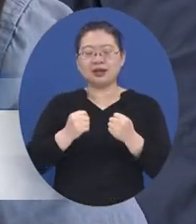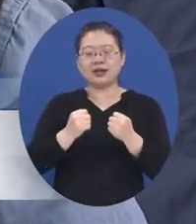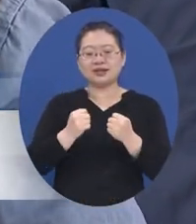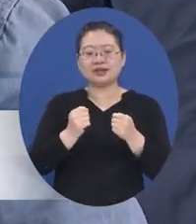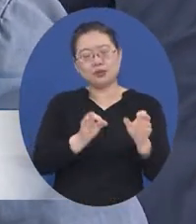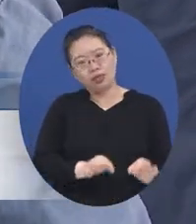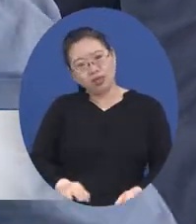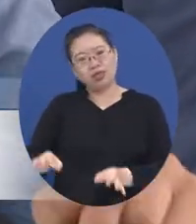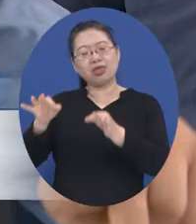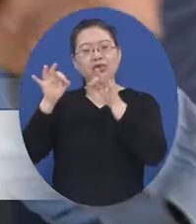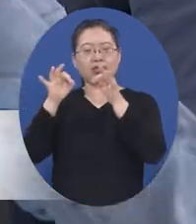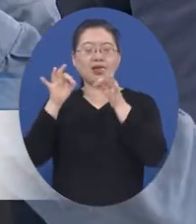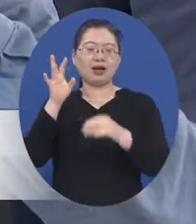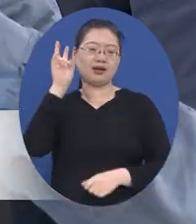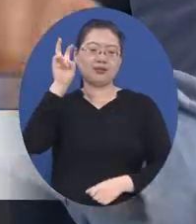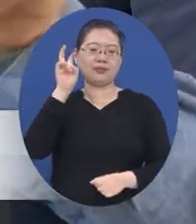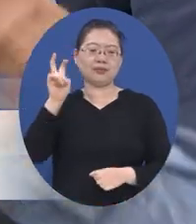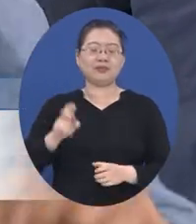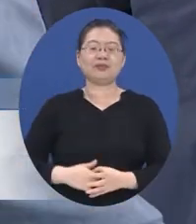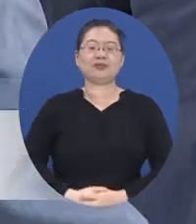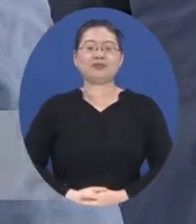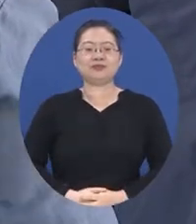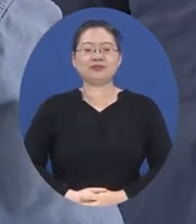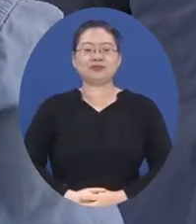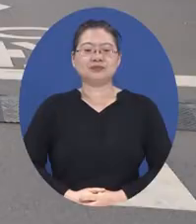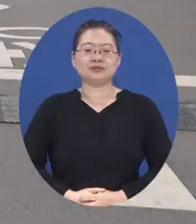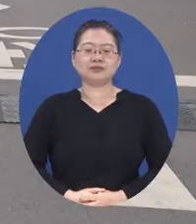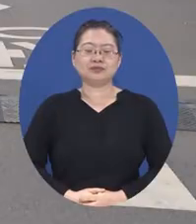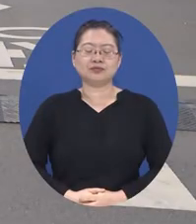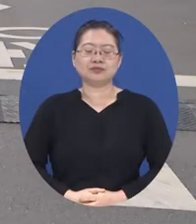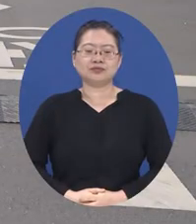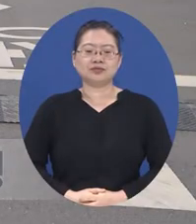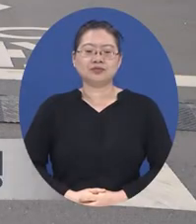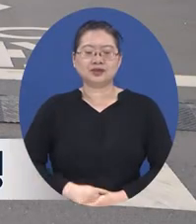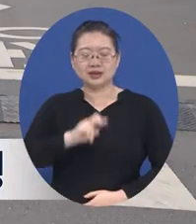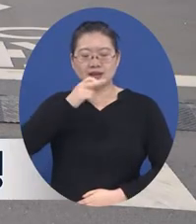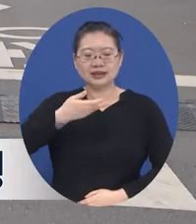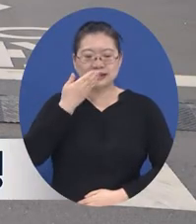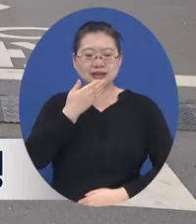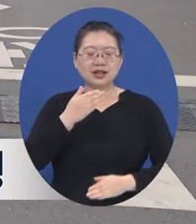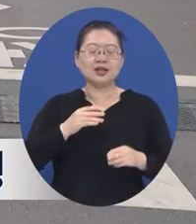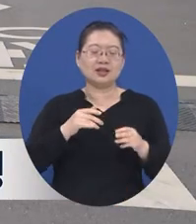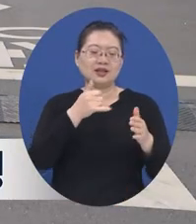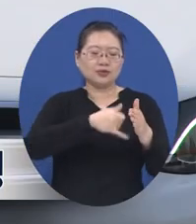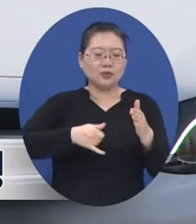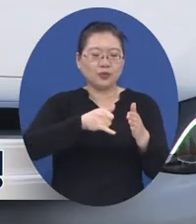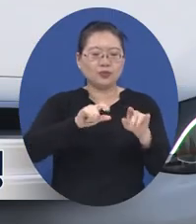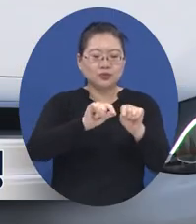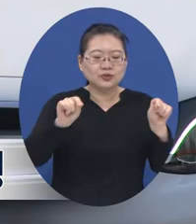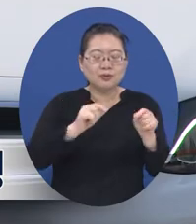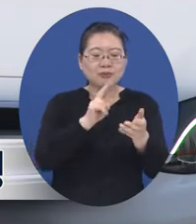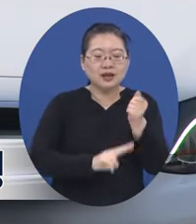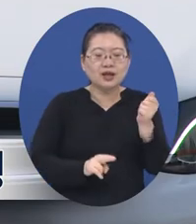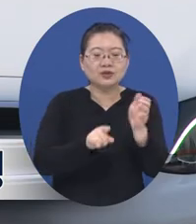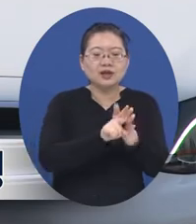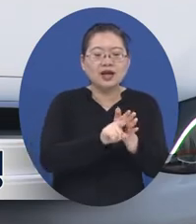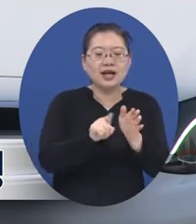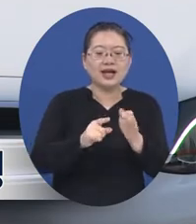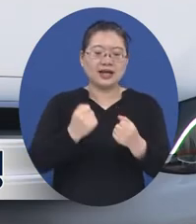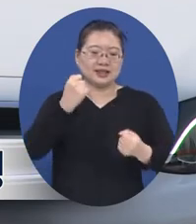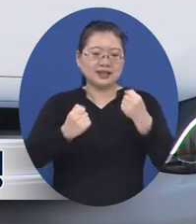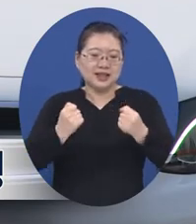많이 여기 매상이 올라갈 것 같은데. 급식용 농산물을 팔아주기 위한 행사는 드라이브스루